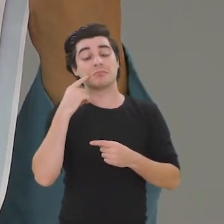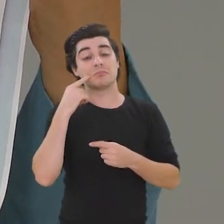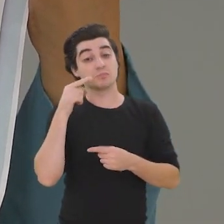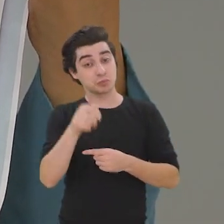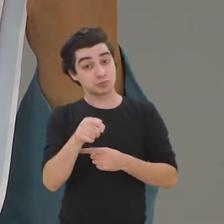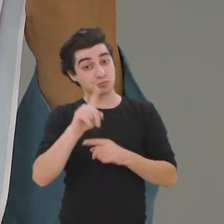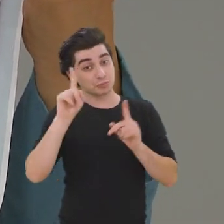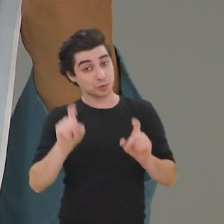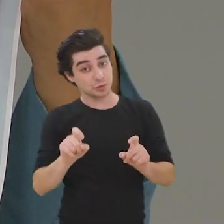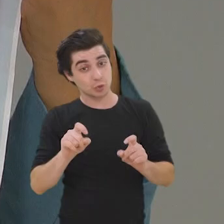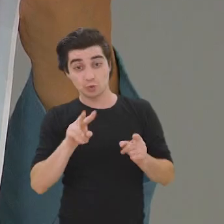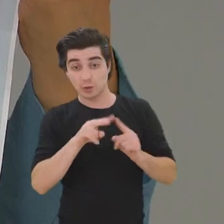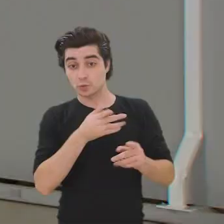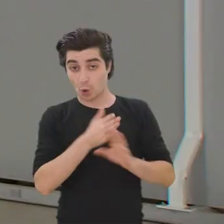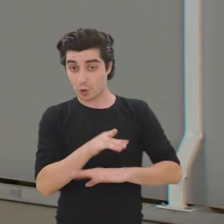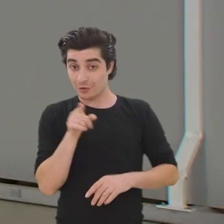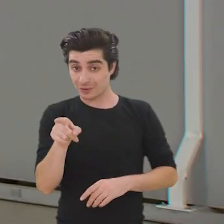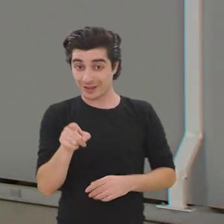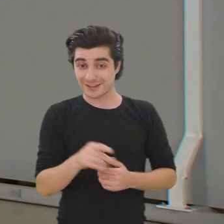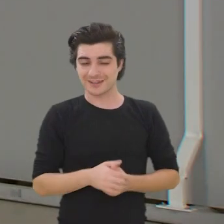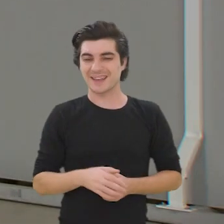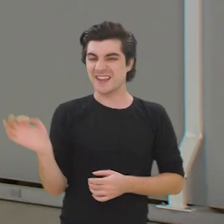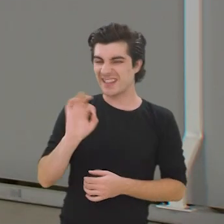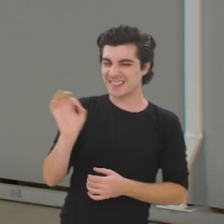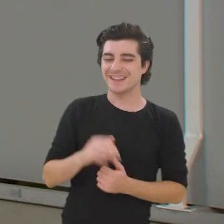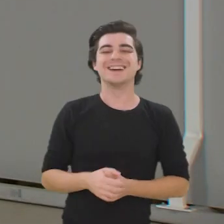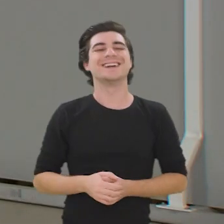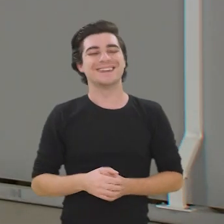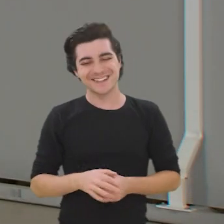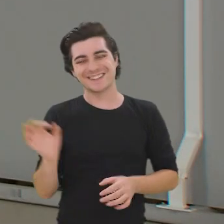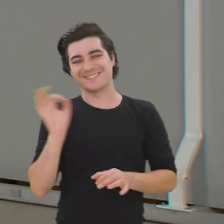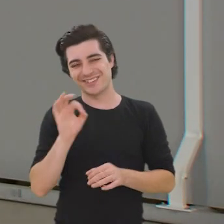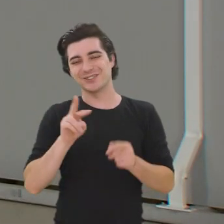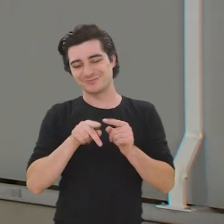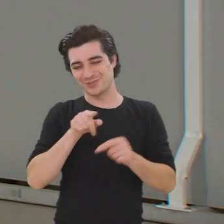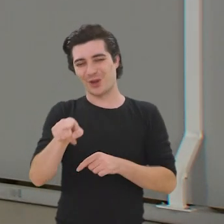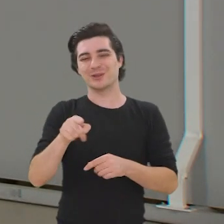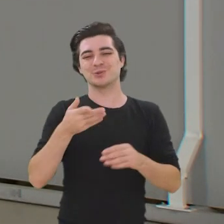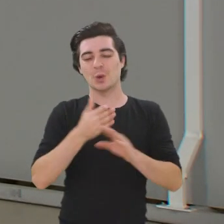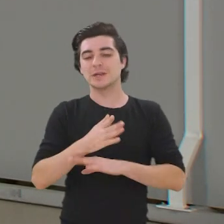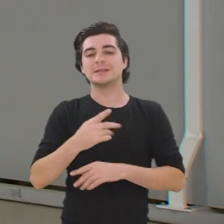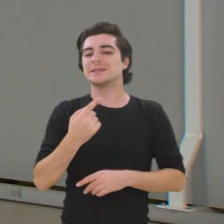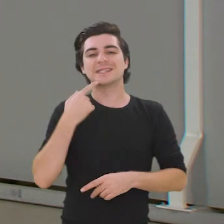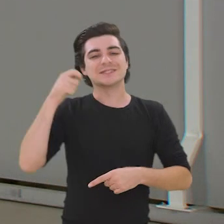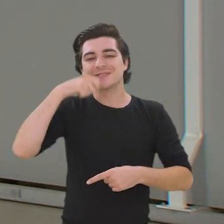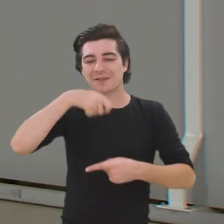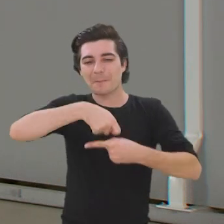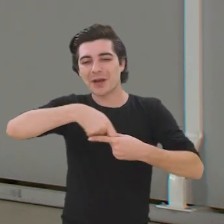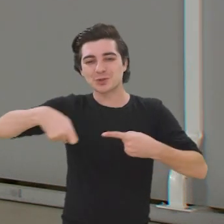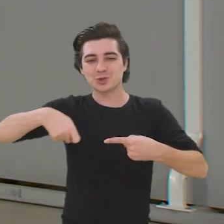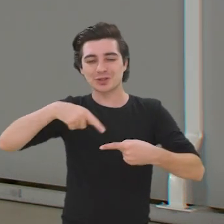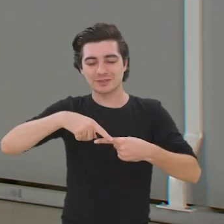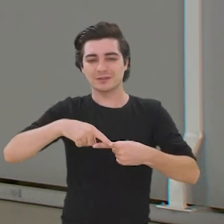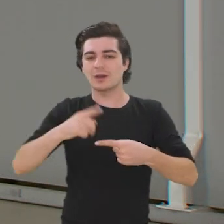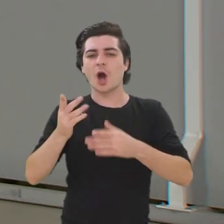Doğru mu sizce? Nurbanu doğru mu gösterdi? Evet. Evet, Nurbanu doğru gösterdi. Diş macunu